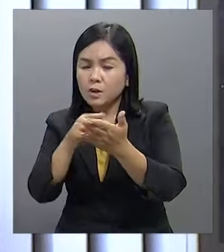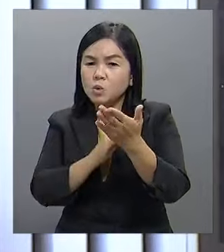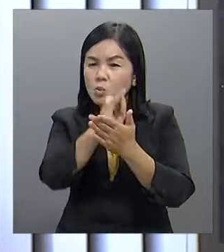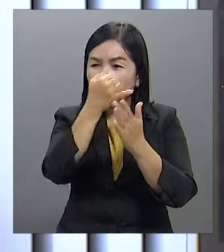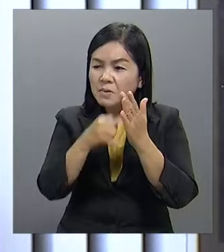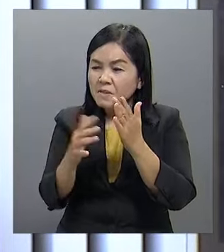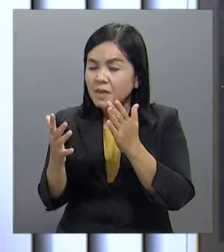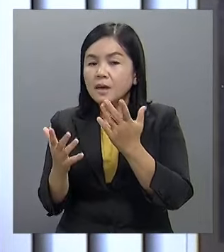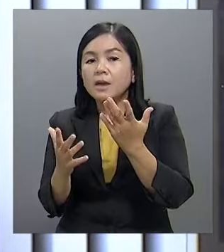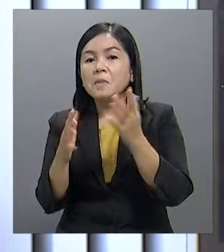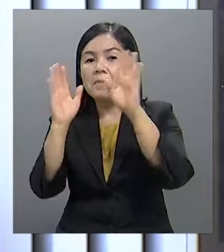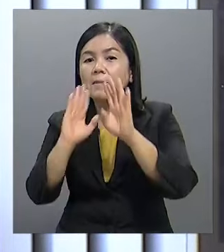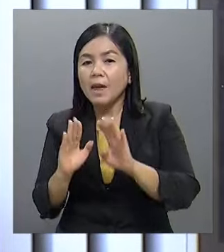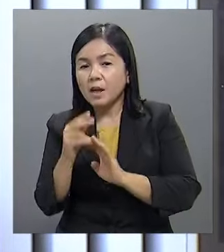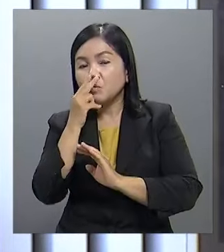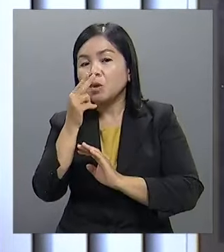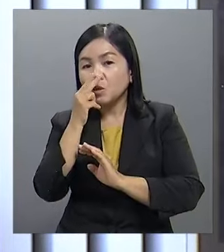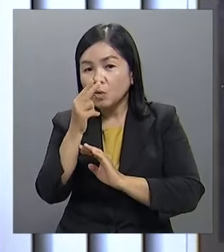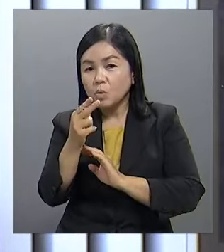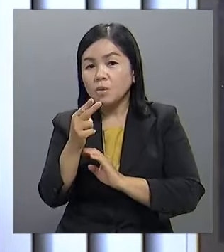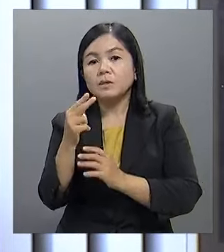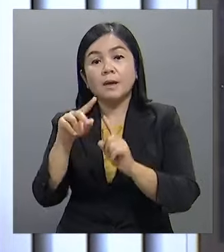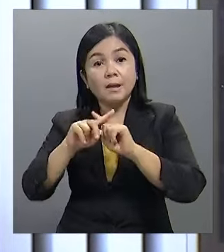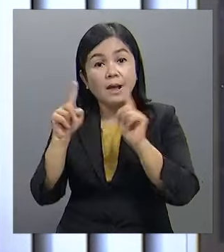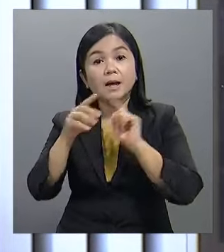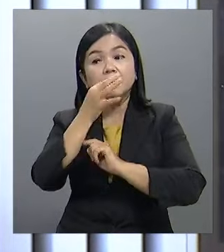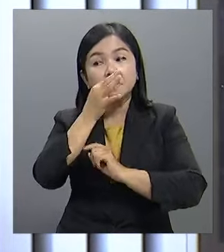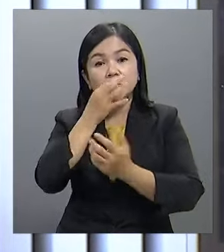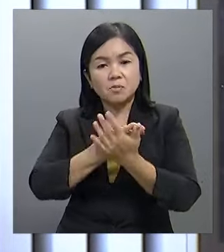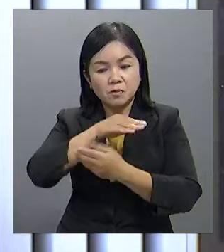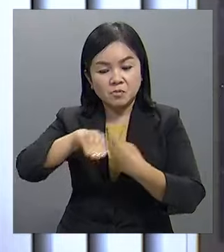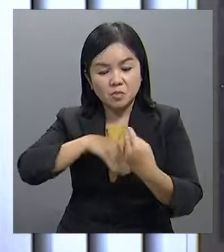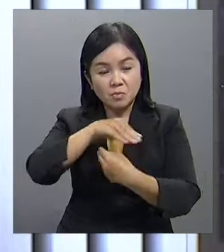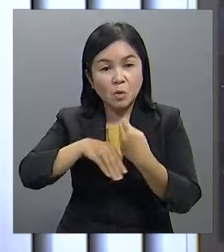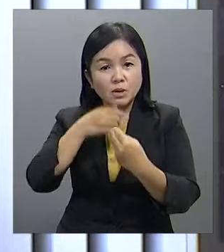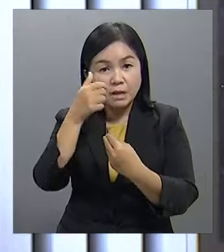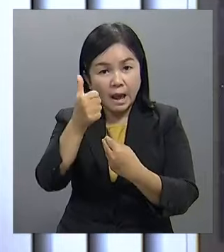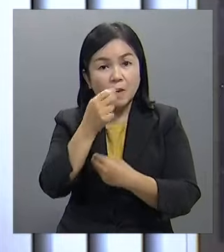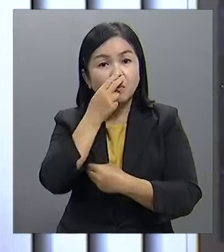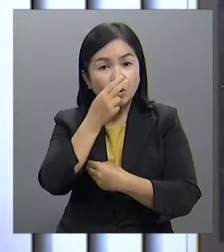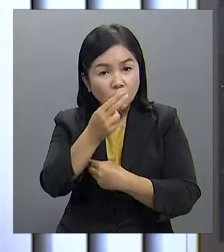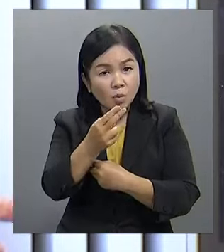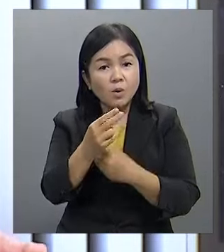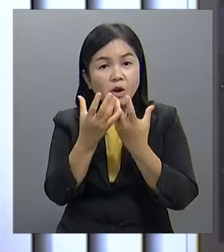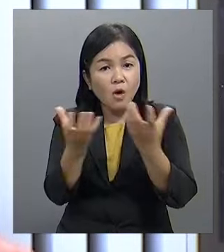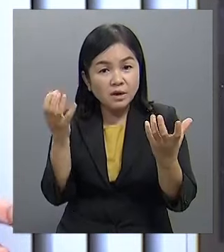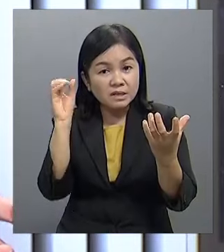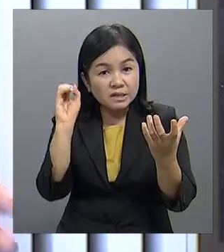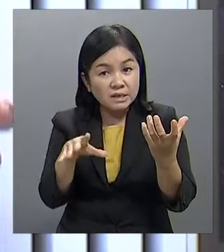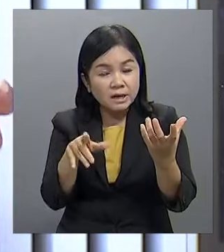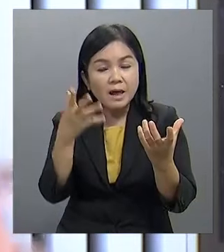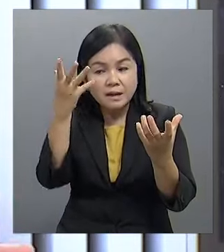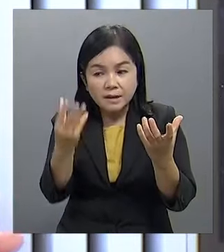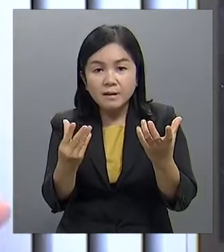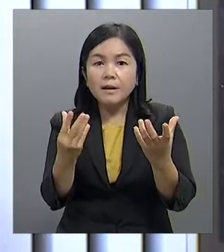ไม่มีผิดนั้นศิลปะนั้นมันสร้างเงินสร้างรายได้ได้นะครับวันนี้จะพาไปดูสิ่งประดิษฐ์ที่เหลือจากของใช้ในบ้านนะครับของที่เรียกว่าเป็น